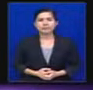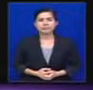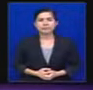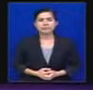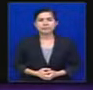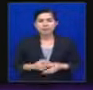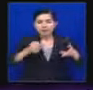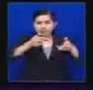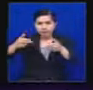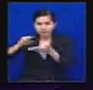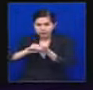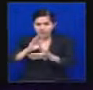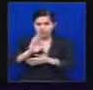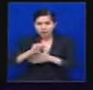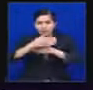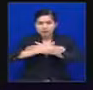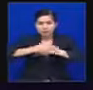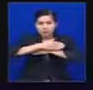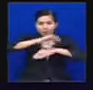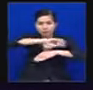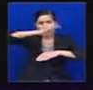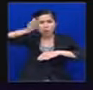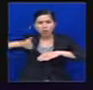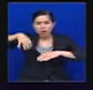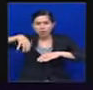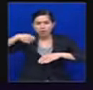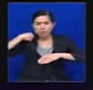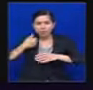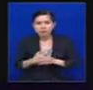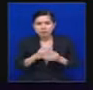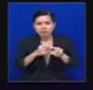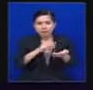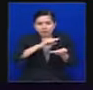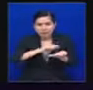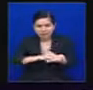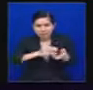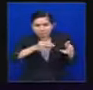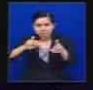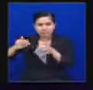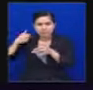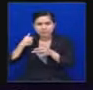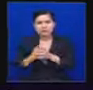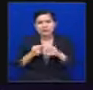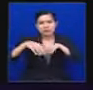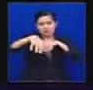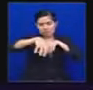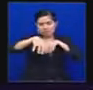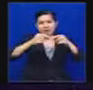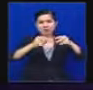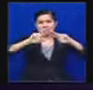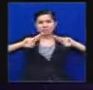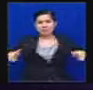กล้องวงจรปิดภายในสถานีรถไฟหัวลำโพงบันทึกภาพขณะเกิดเหตุระเบิดด้านหน้าสถานีรถไฟหัวลำโพงตรงข้ามกับร้านอาหาร